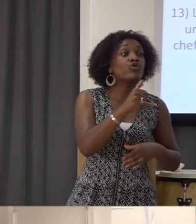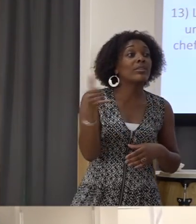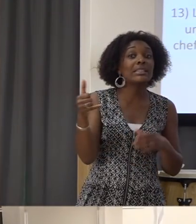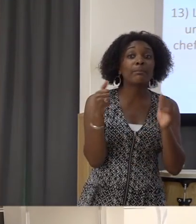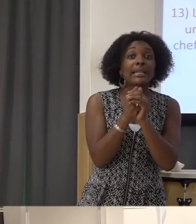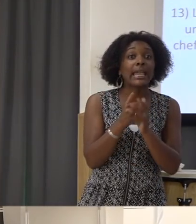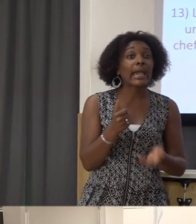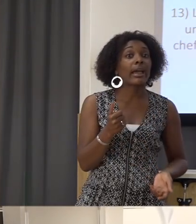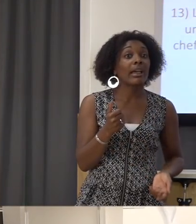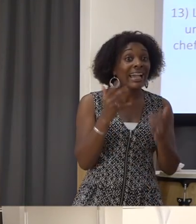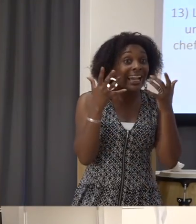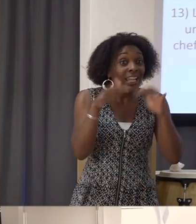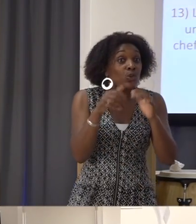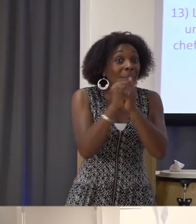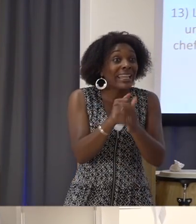partout.